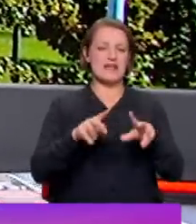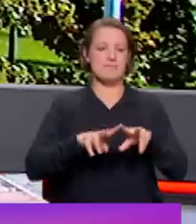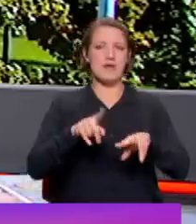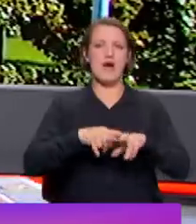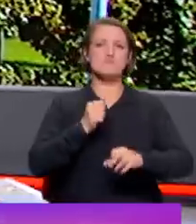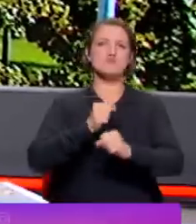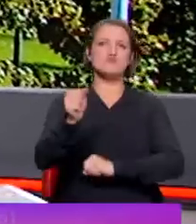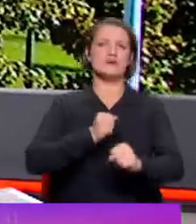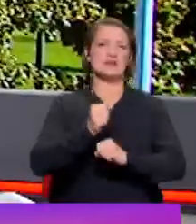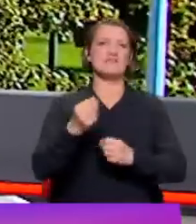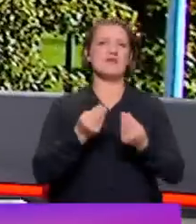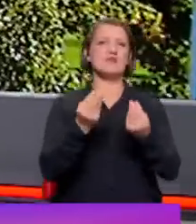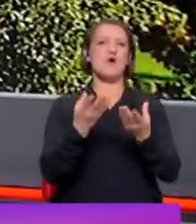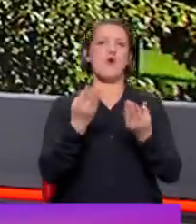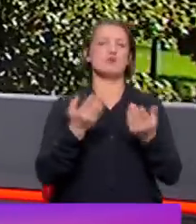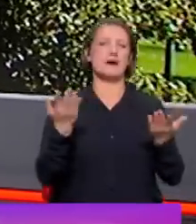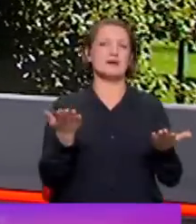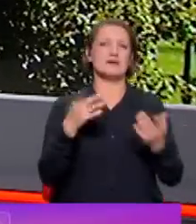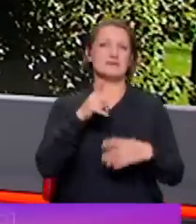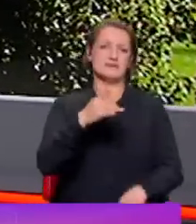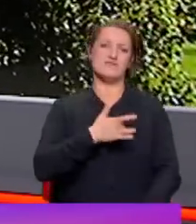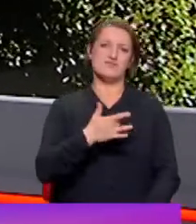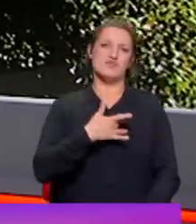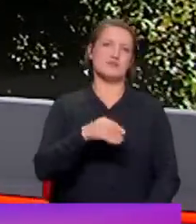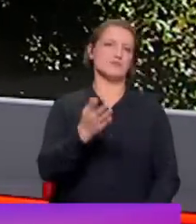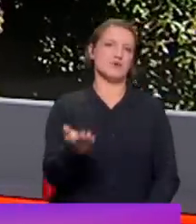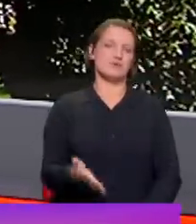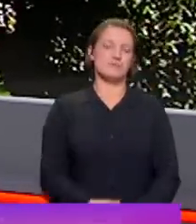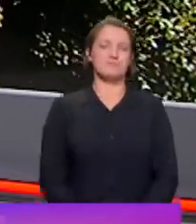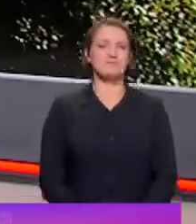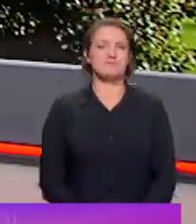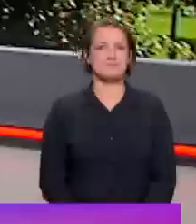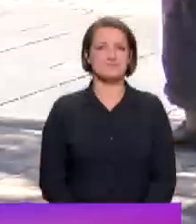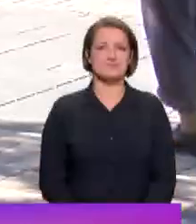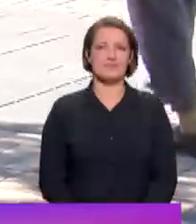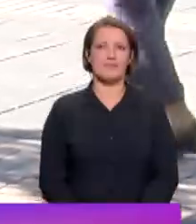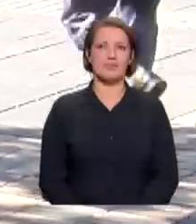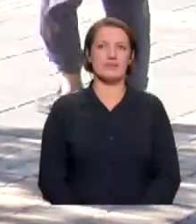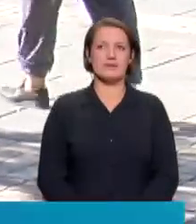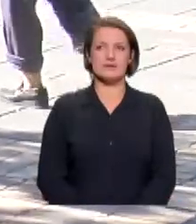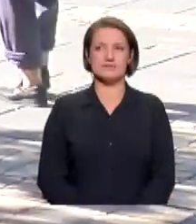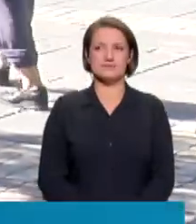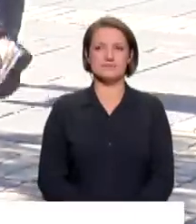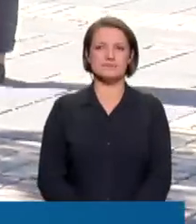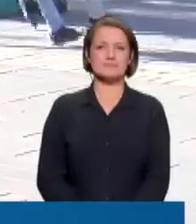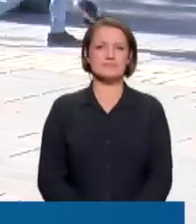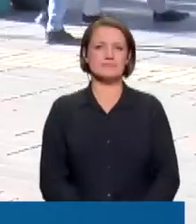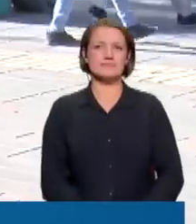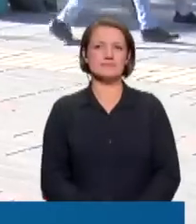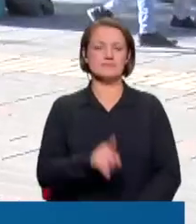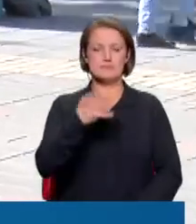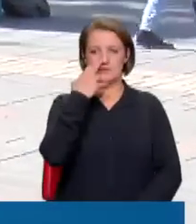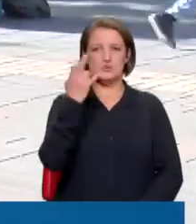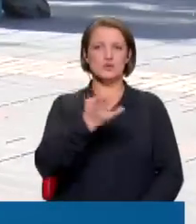mücadelesi veriyor olmak sizin vicdanınıza bırakıyorum belli Old bu